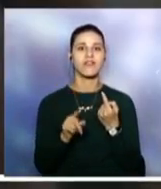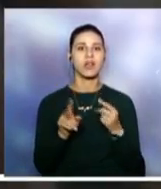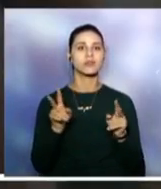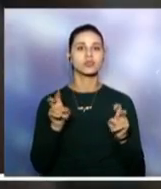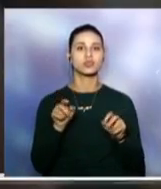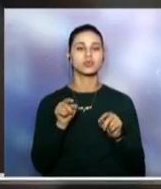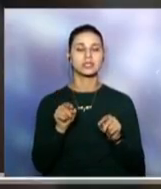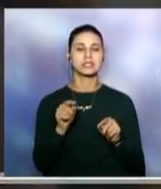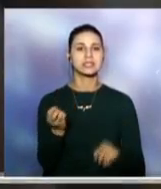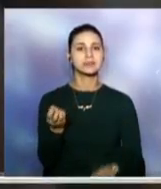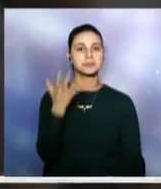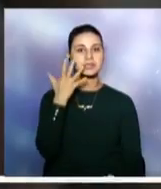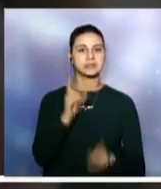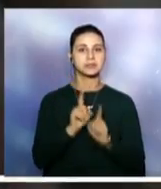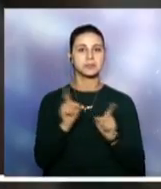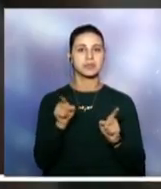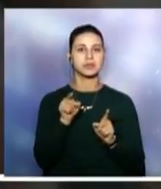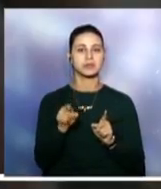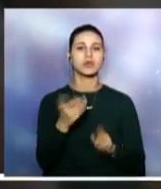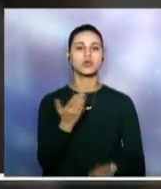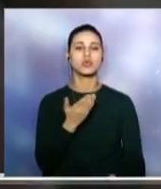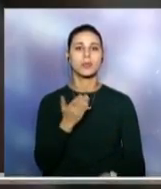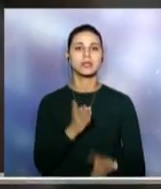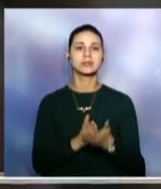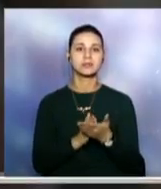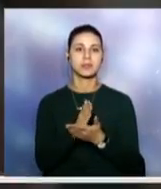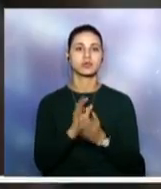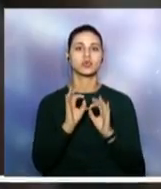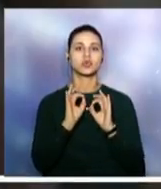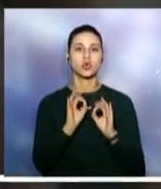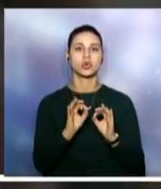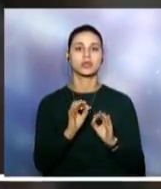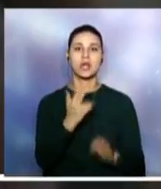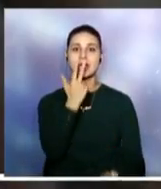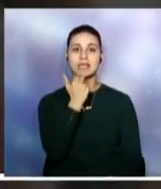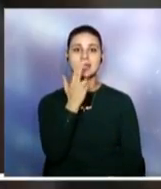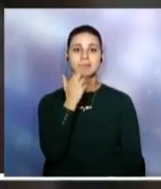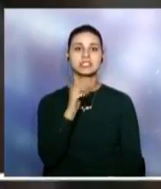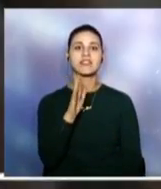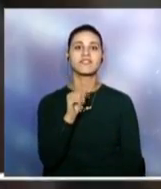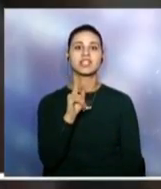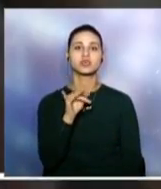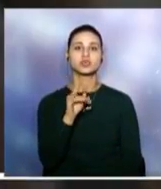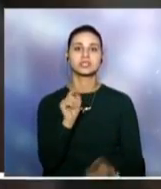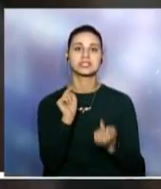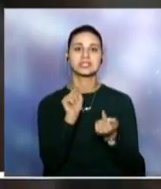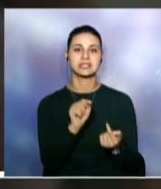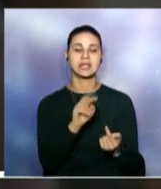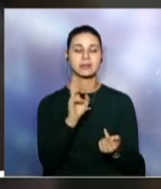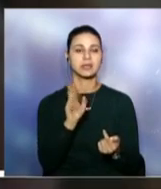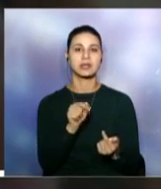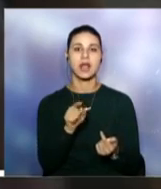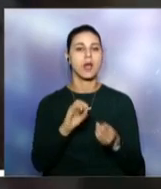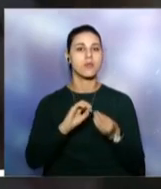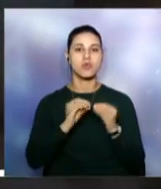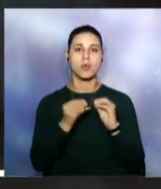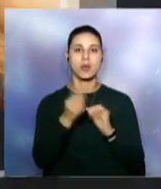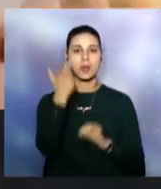ტიპის ულტრაისფერ ნათებაზე, რომელიც მიმართულია კონკრეტულად გრიპის ვირუსის წინააღმდეგ და